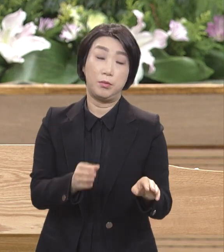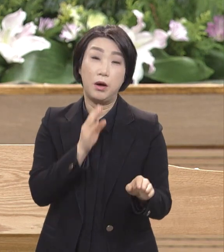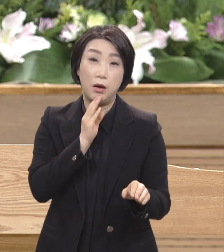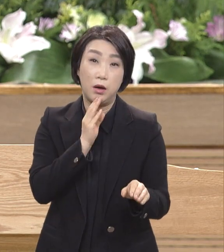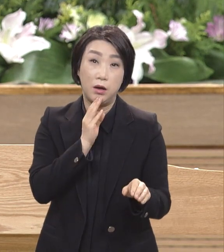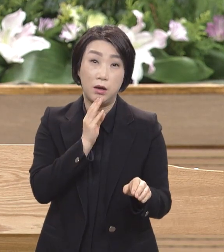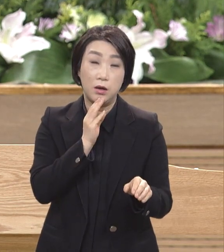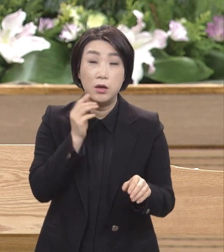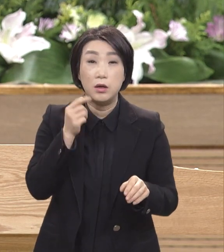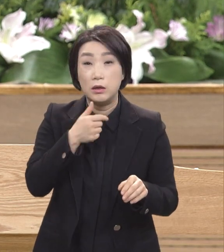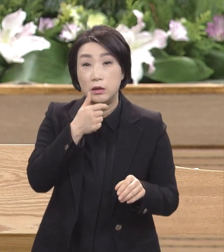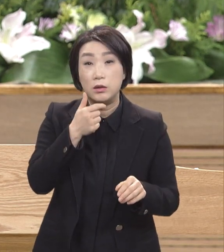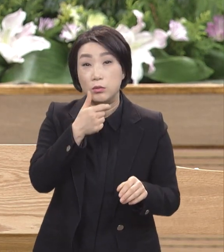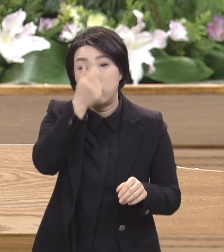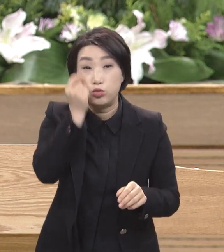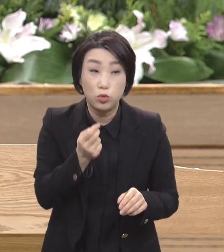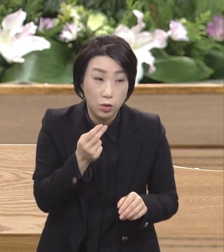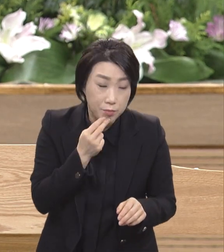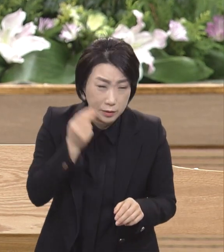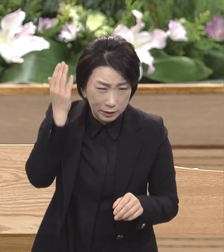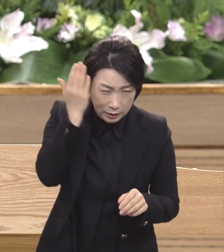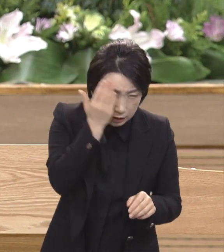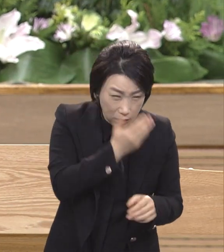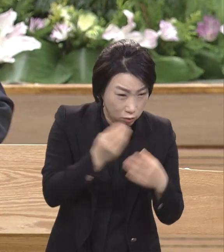흠없는 짐승이야 돼.